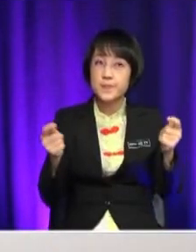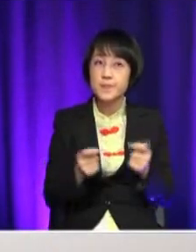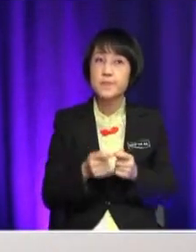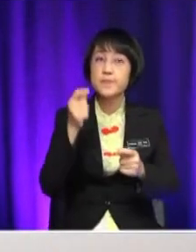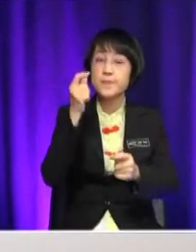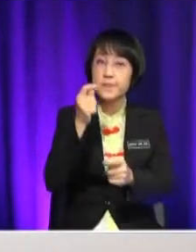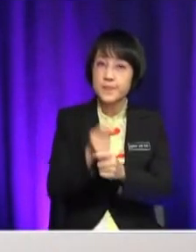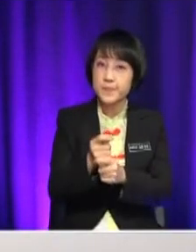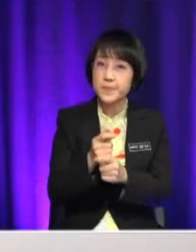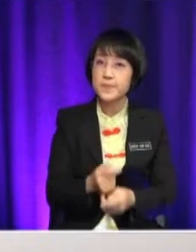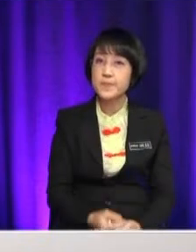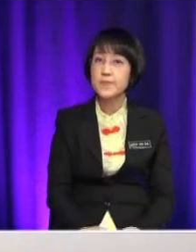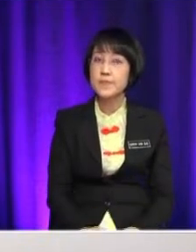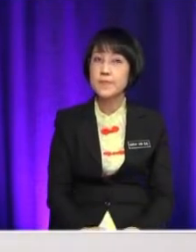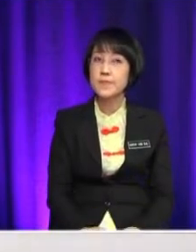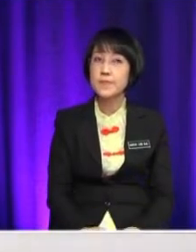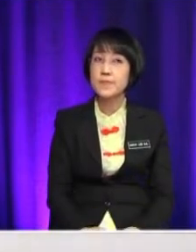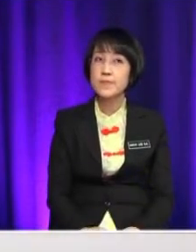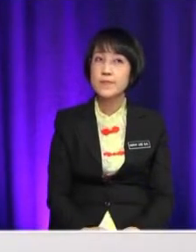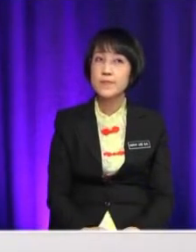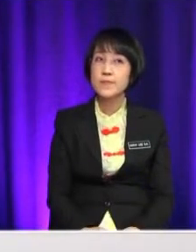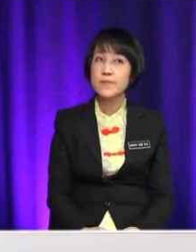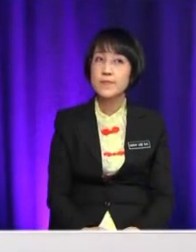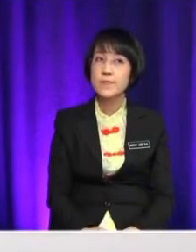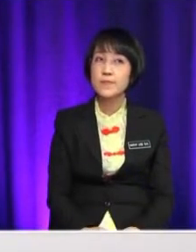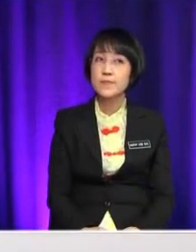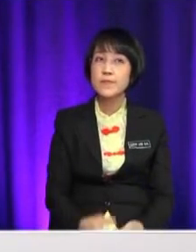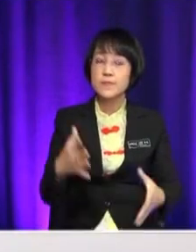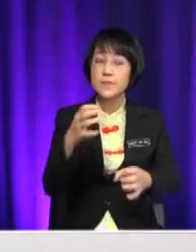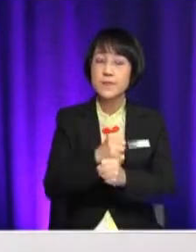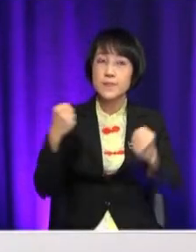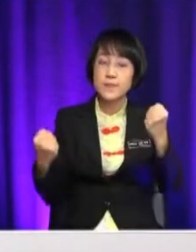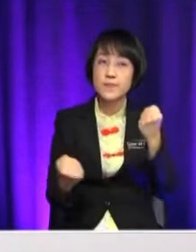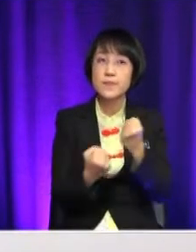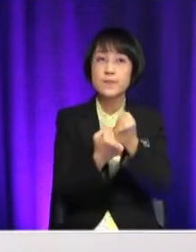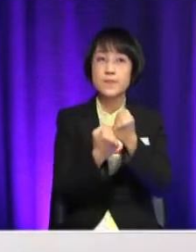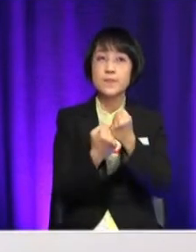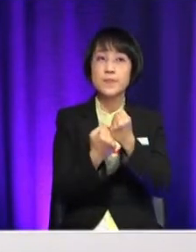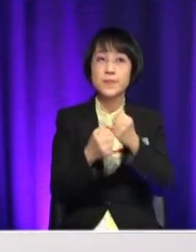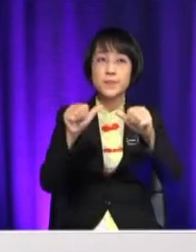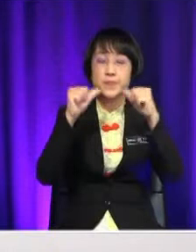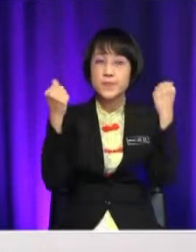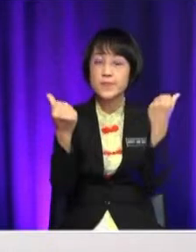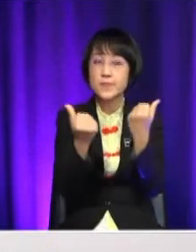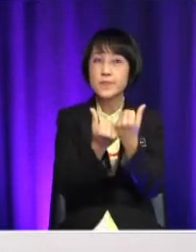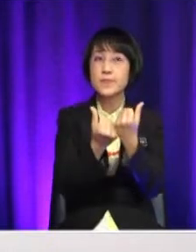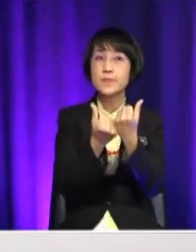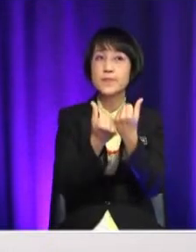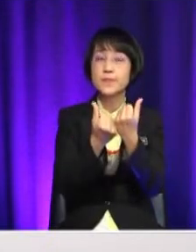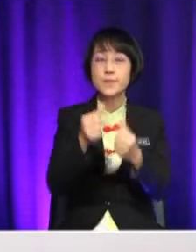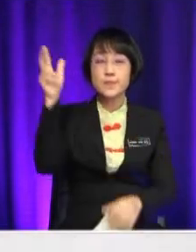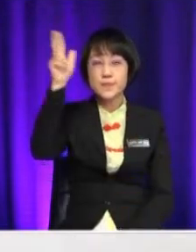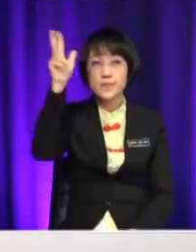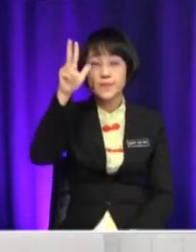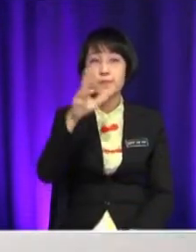masa. Kesannya, Trash Hero mendapat sokongan agensi kerajaan dan swasta. Sukarelawan dalam negara